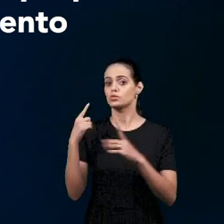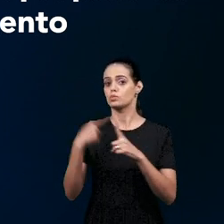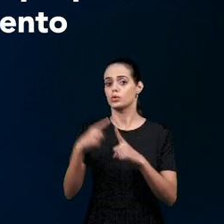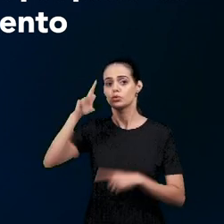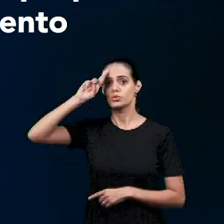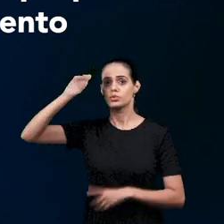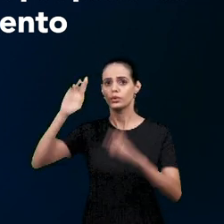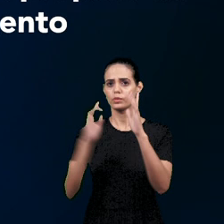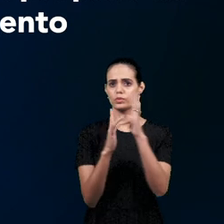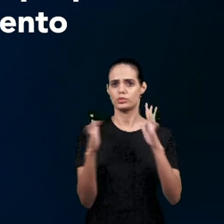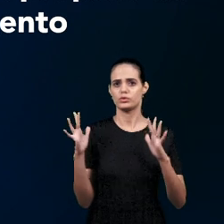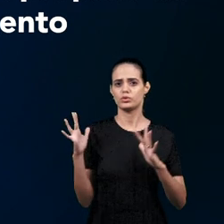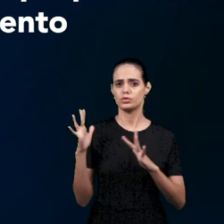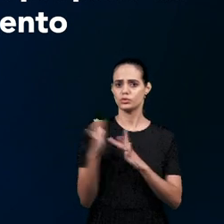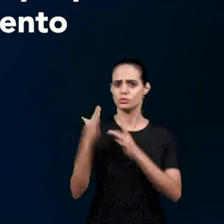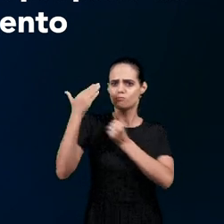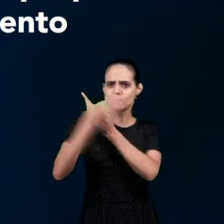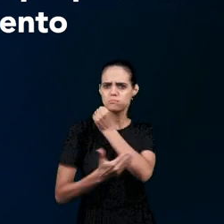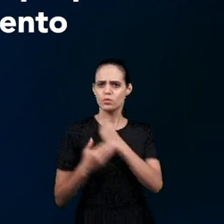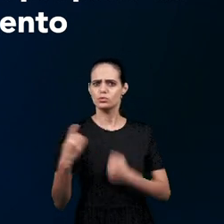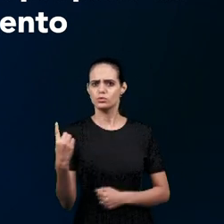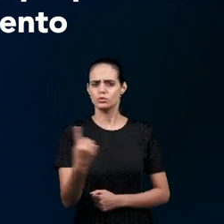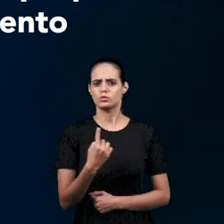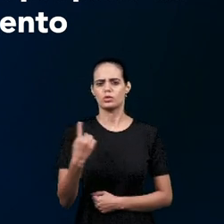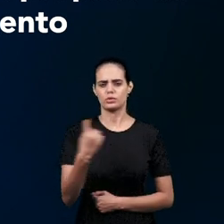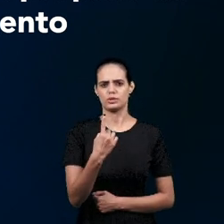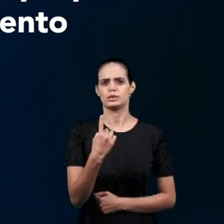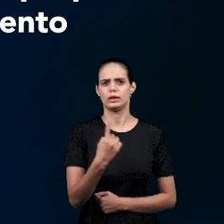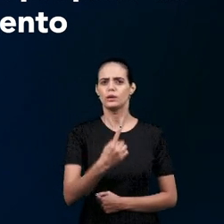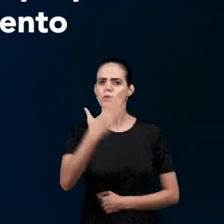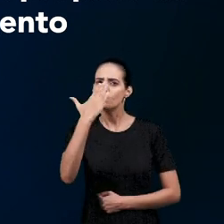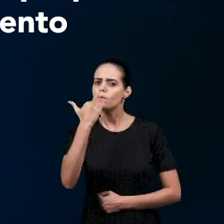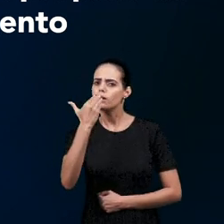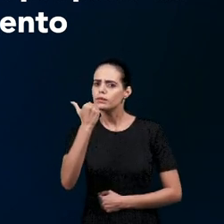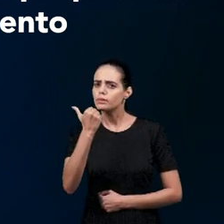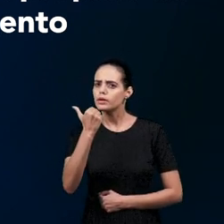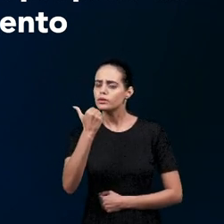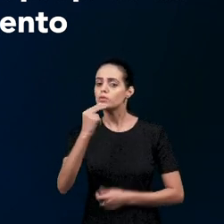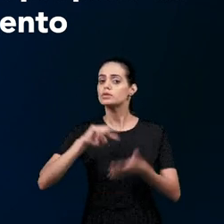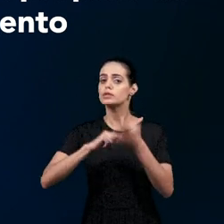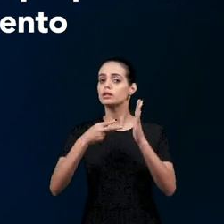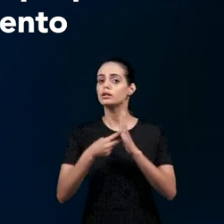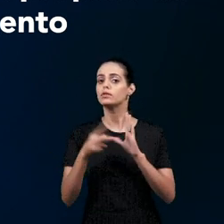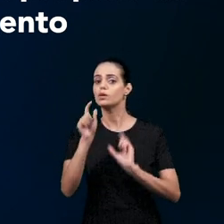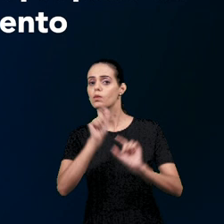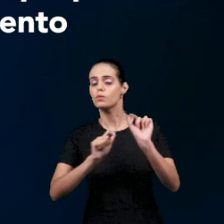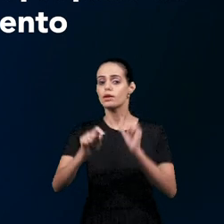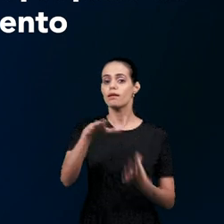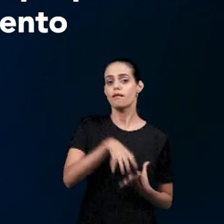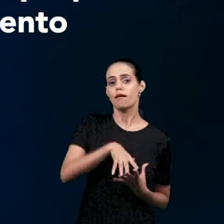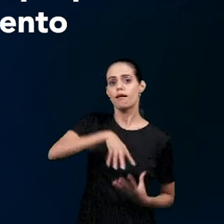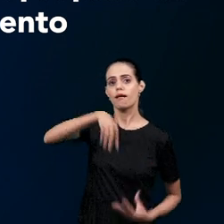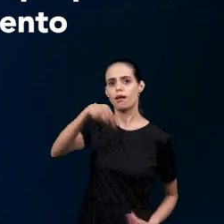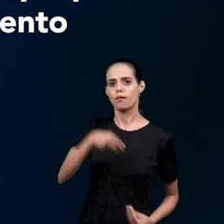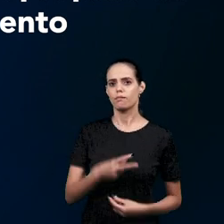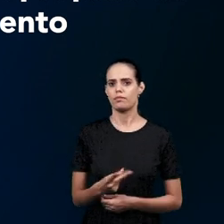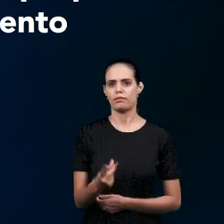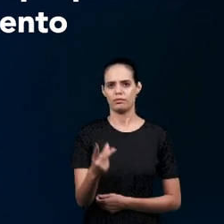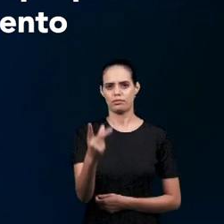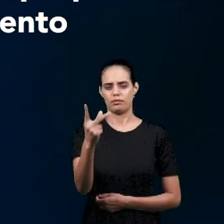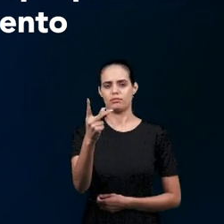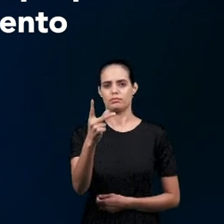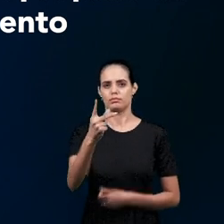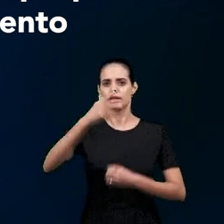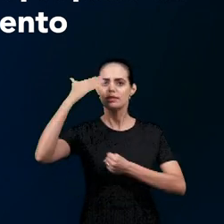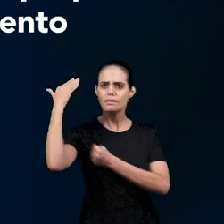doctrine révélée. Ne laissez pas le Philistin s'approprier du champ où il y a la